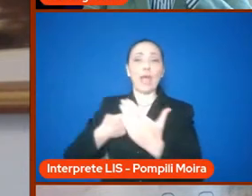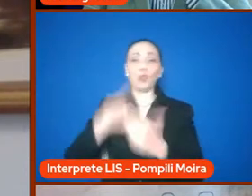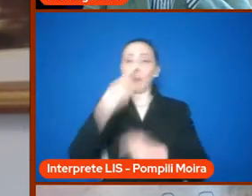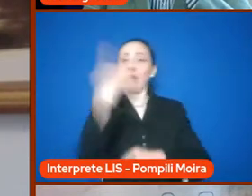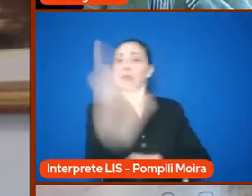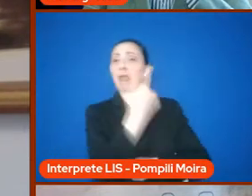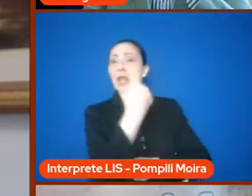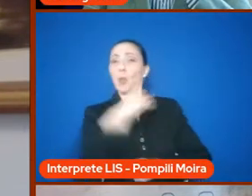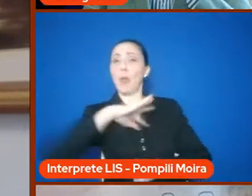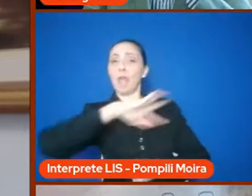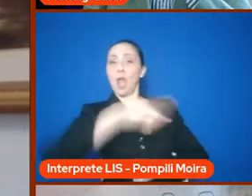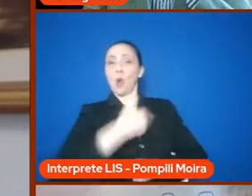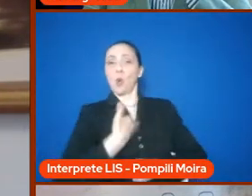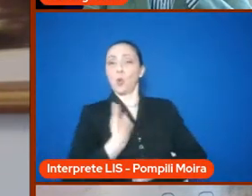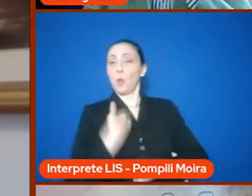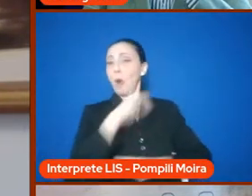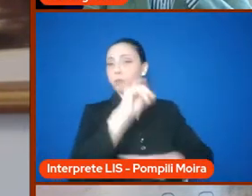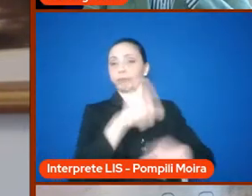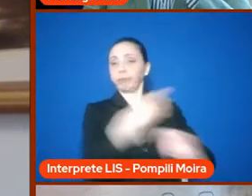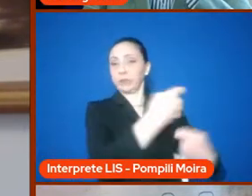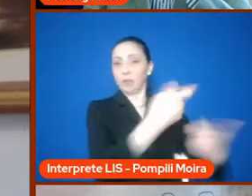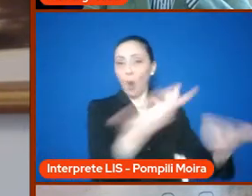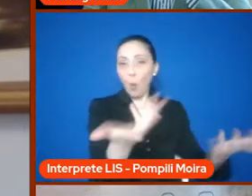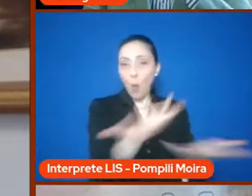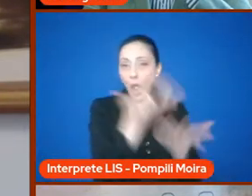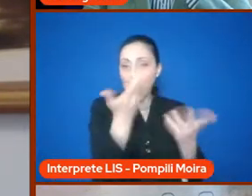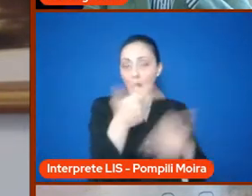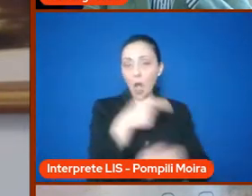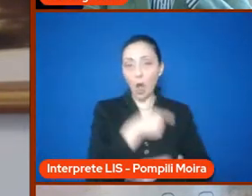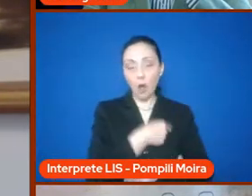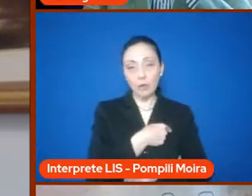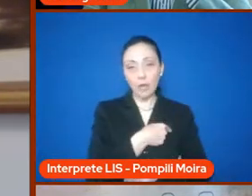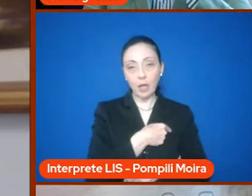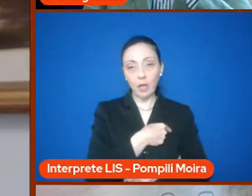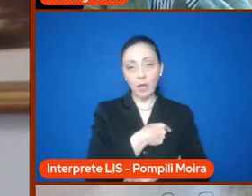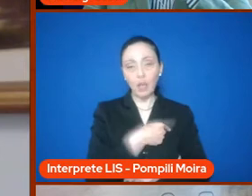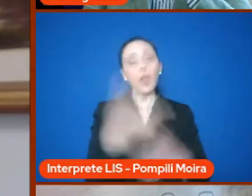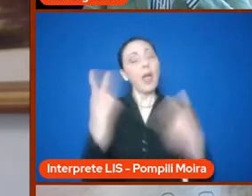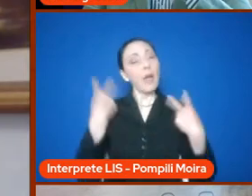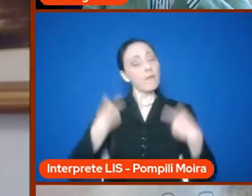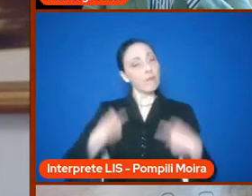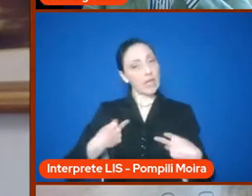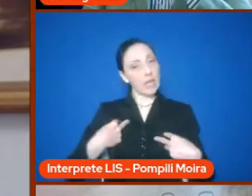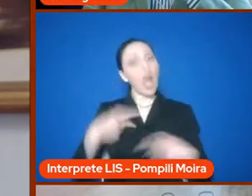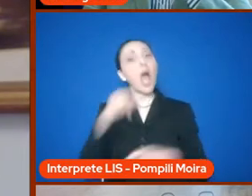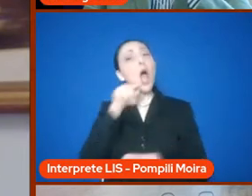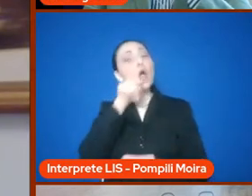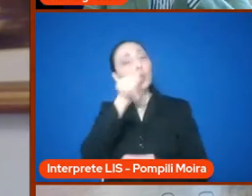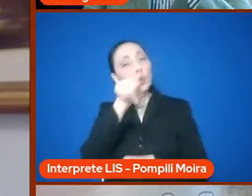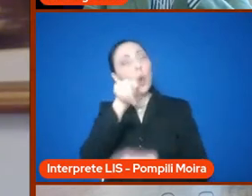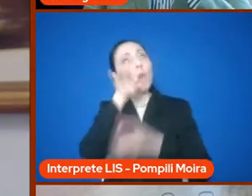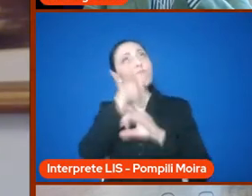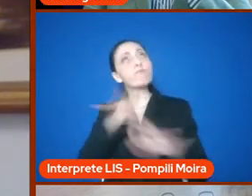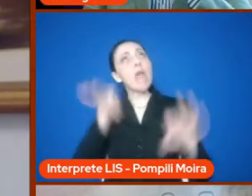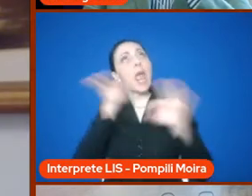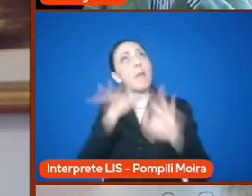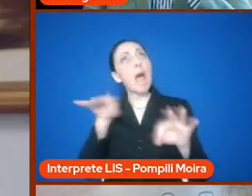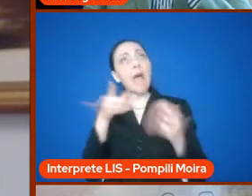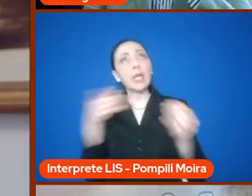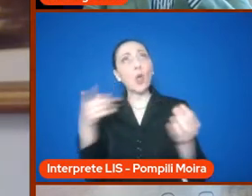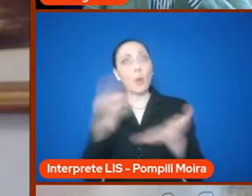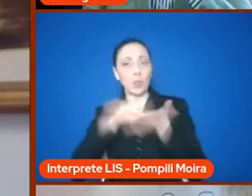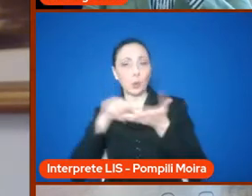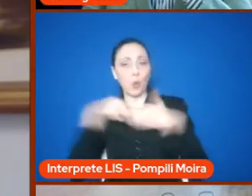rubarti qualcosa, ma tu ti prepari nella tua vita attraverso la formazione per il futuro, eccetera,